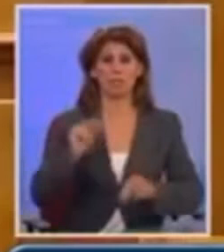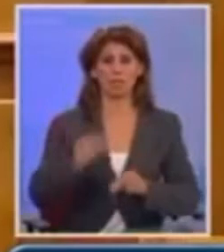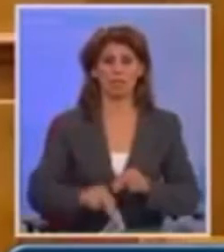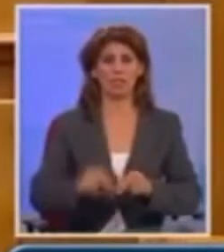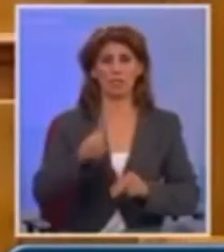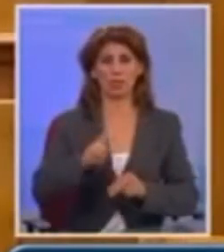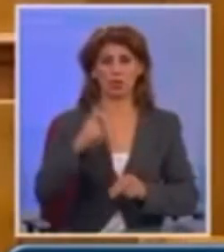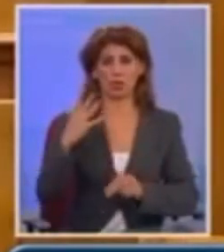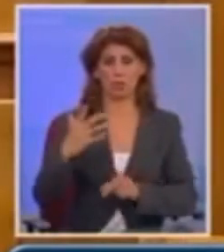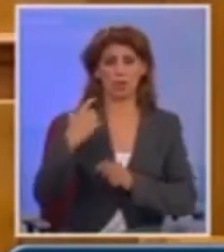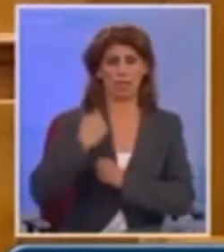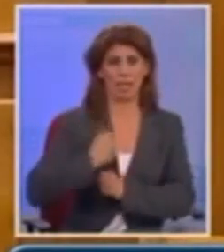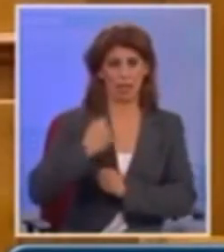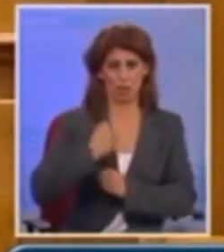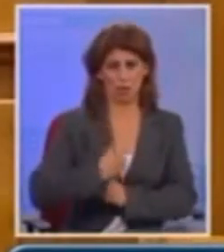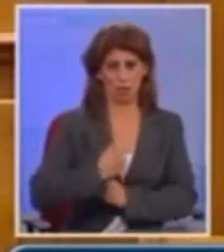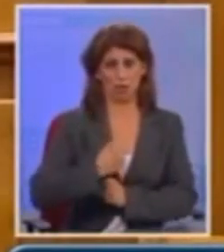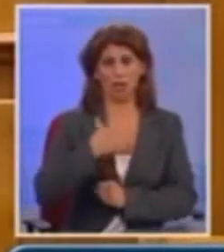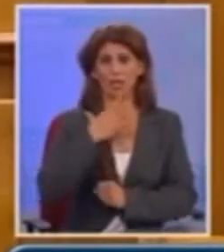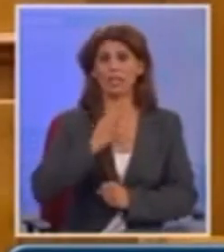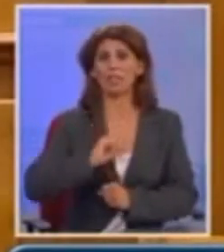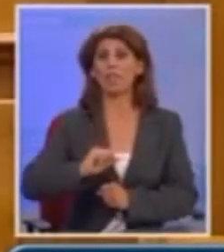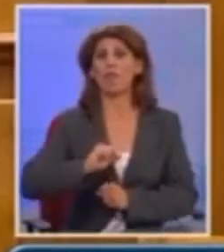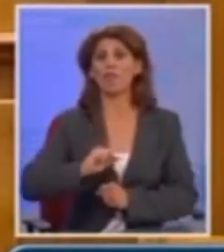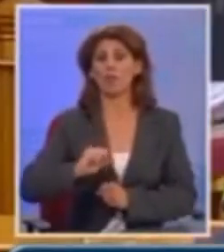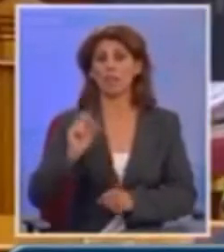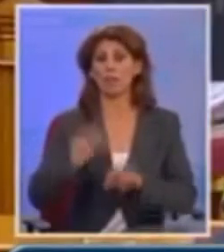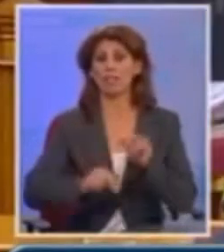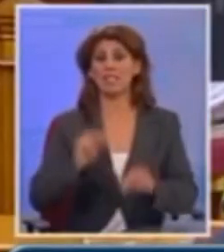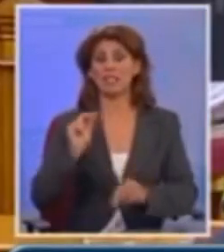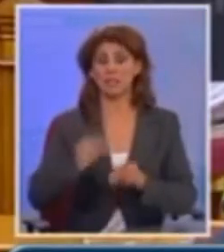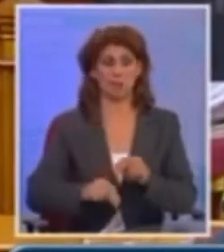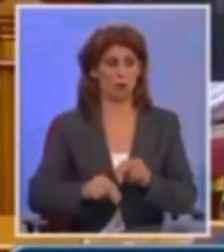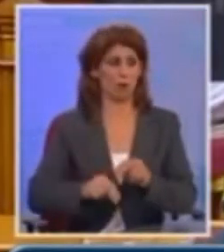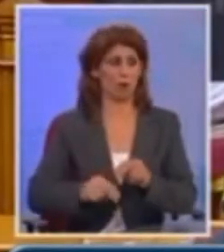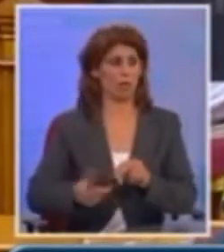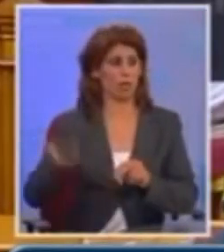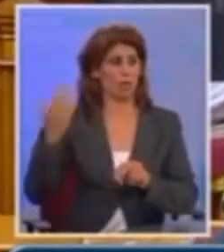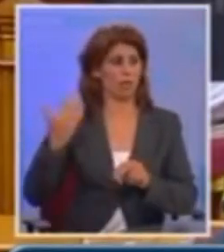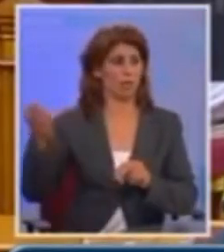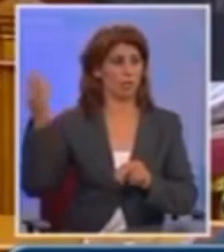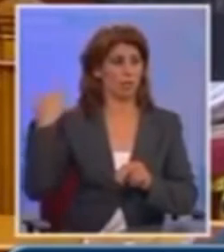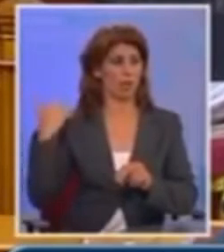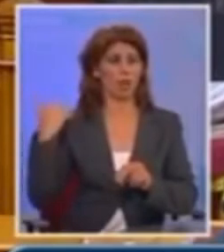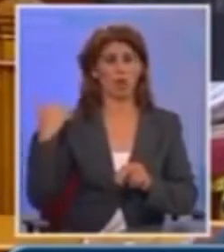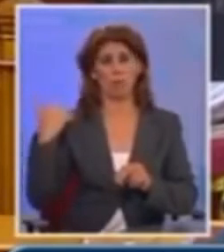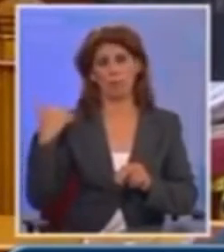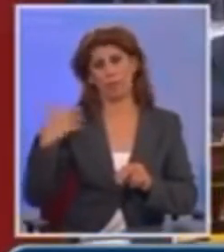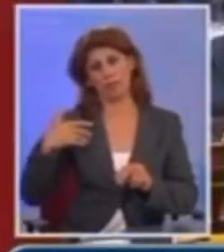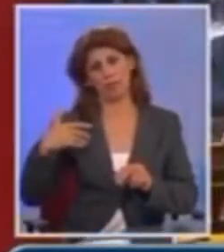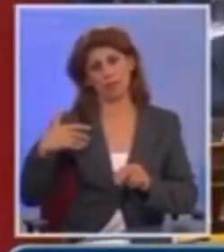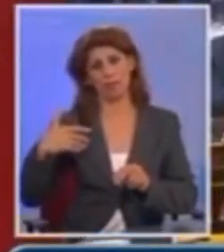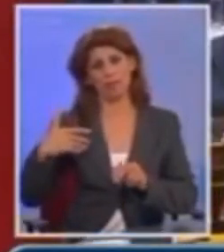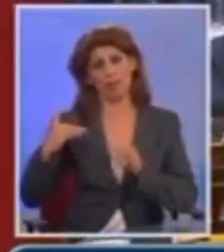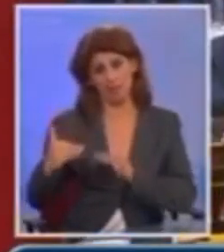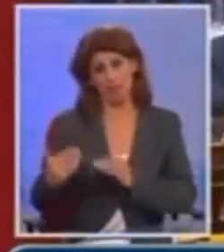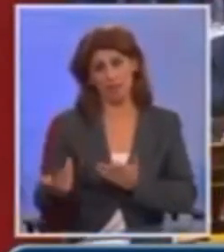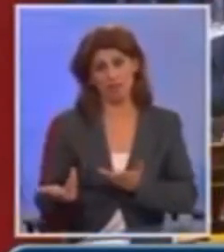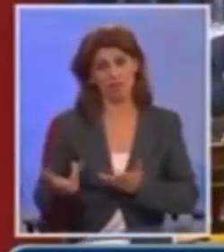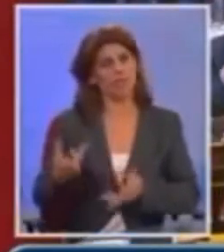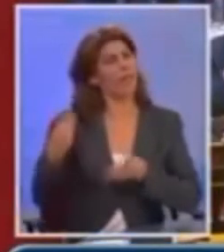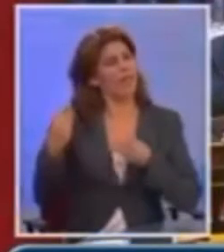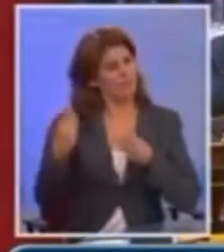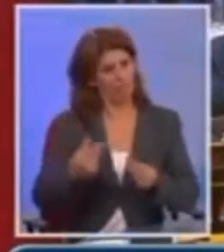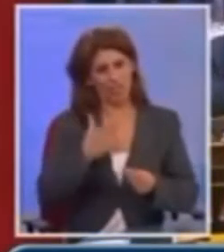στις 25 του Γενάρη, γιατί φοβόταν την ψήφο τους η προηγούμενη κατάσταση. Θα